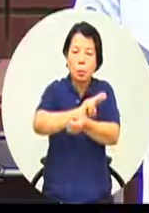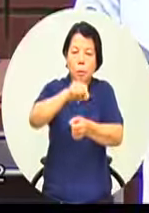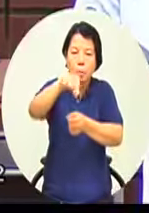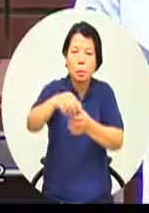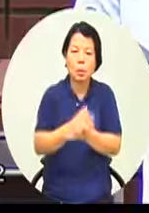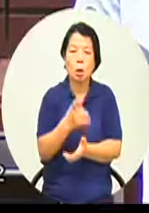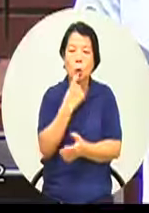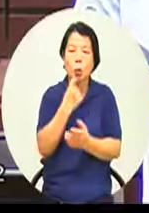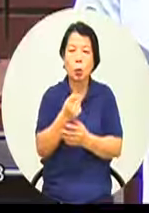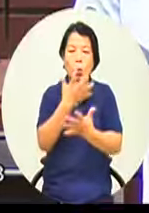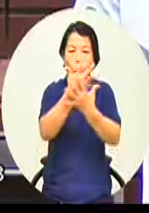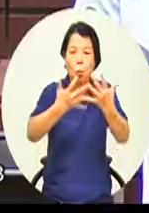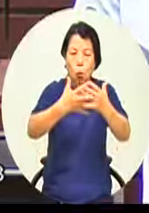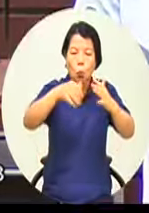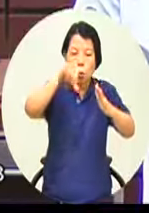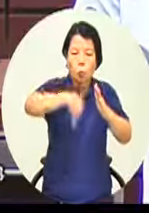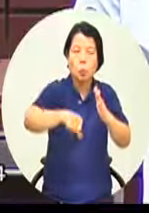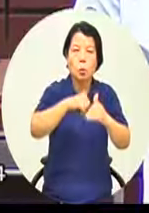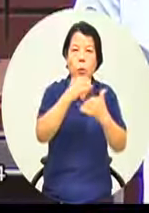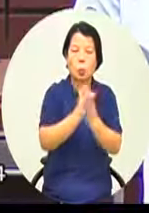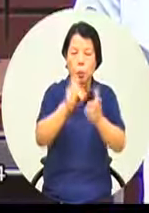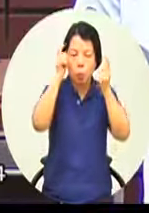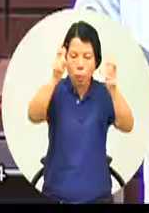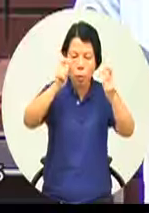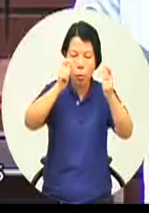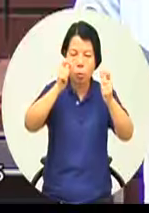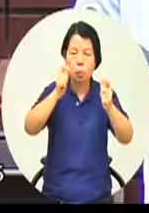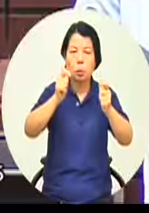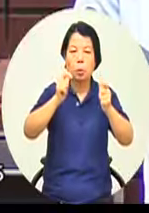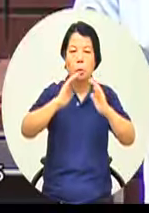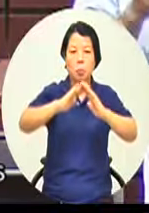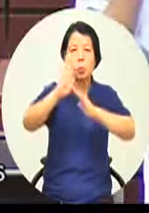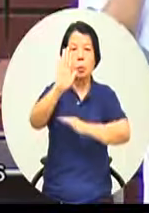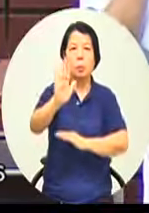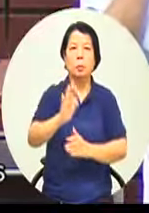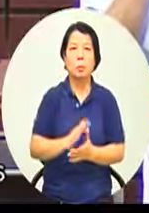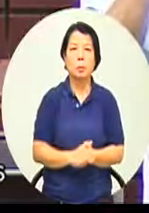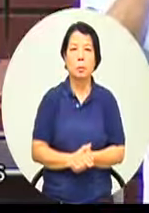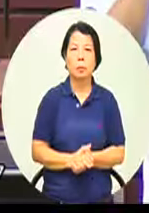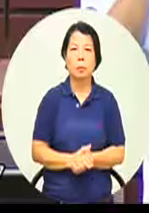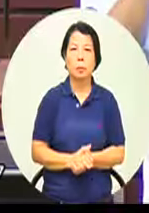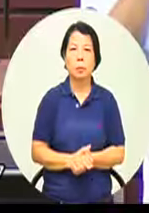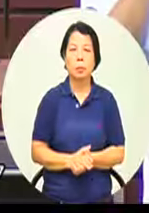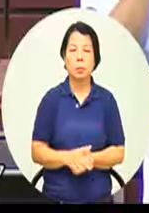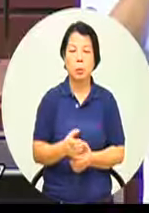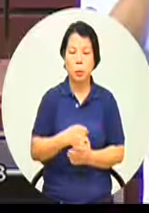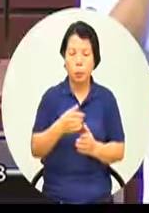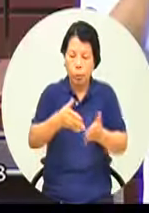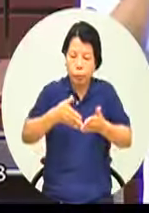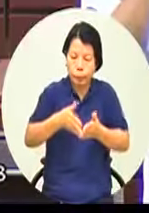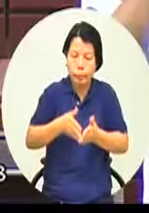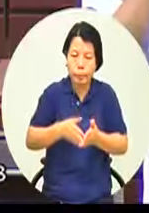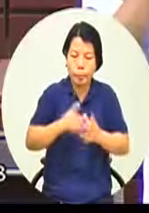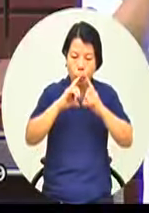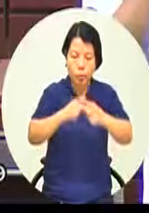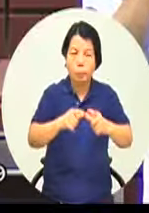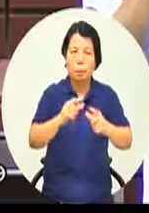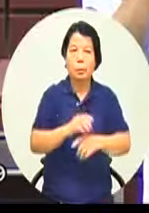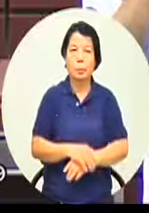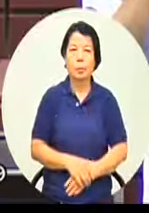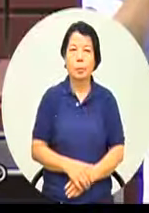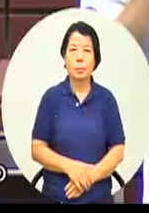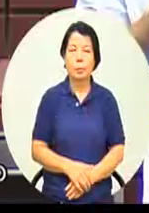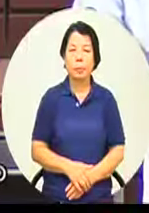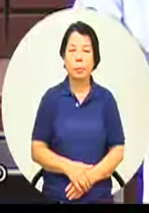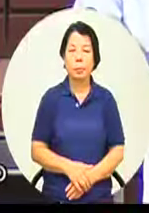网子。其实这个高雄也有啦，高雄也有。那我想要讲的是说， 但是普遍性不高。